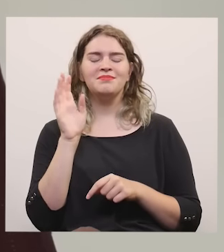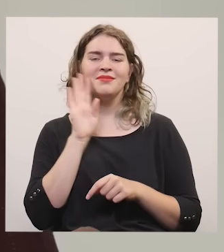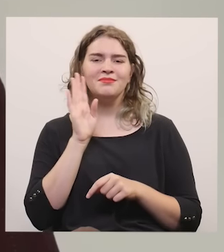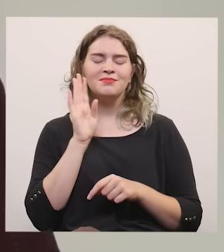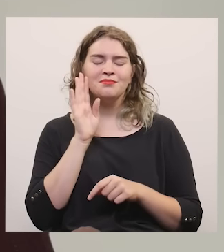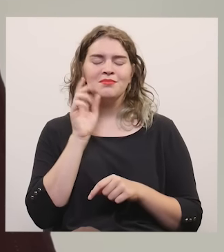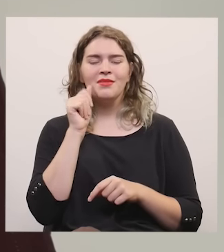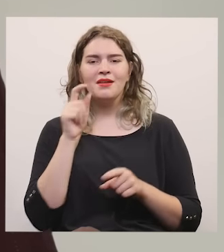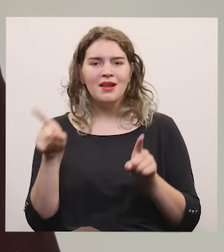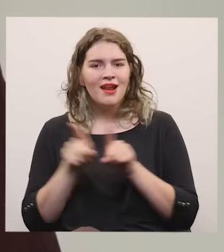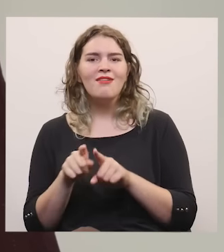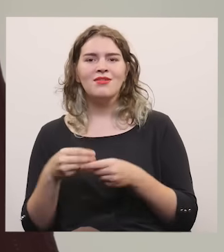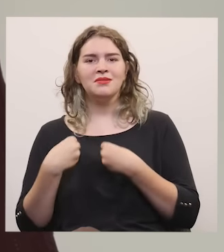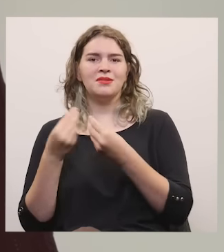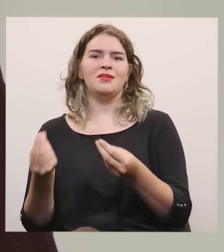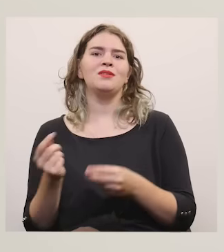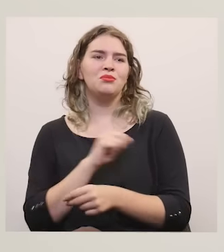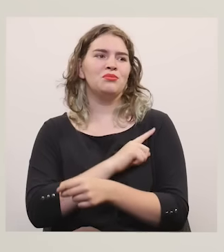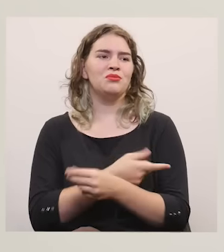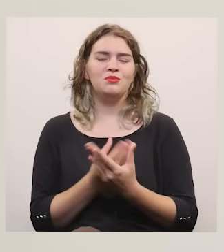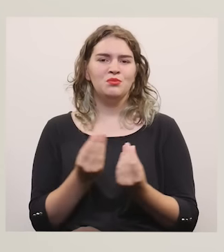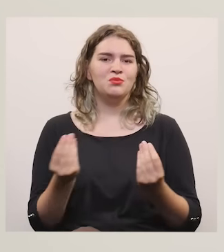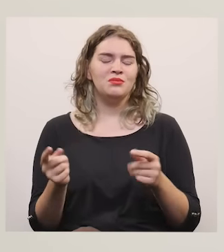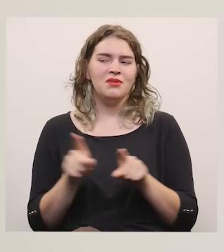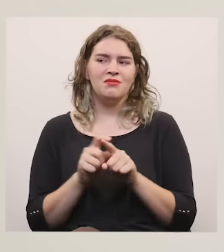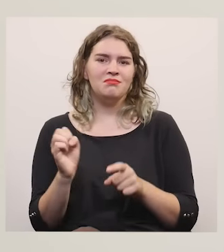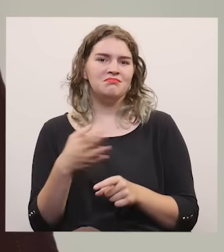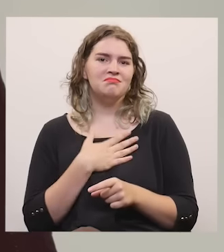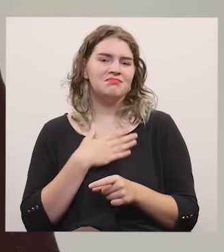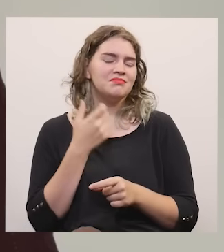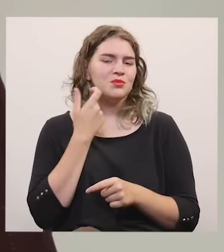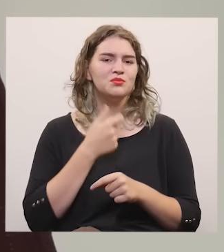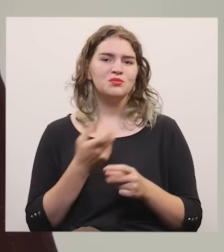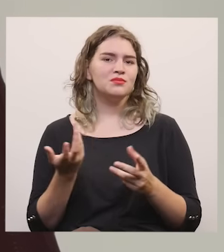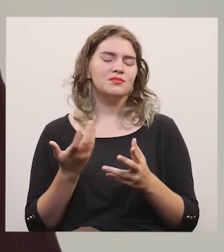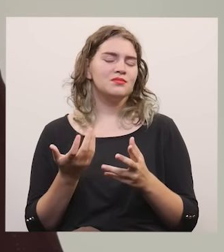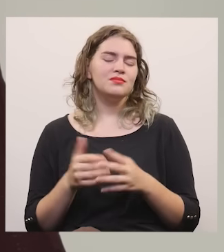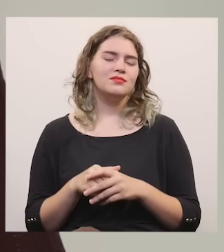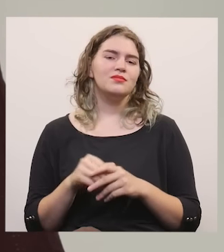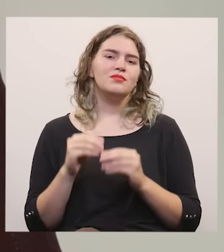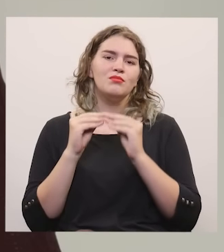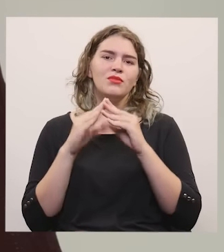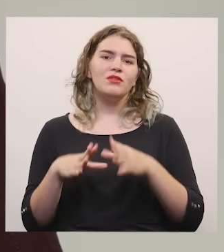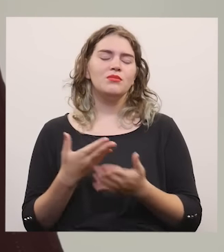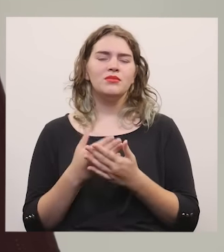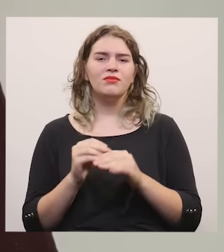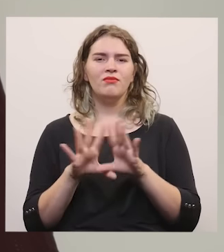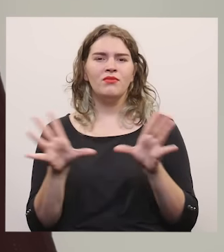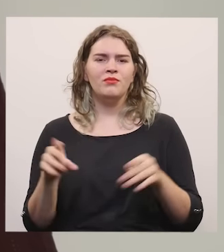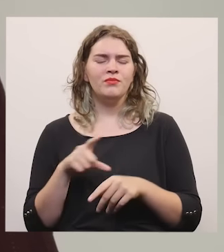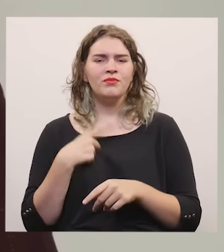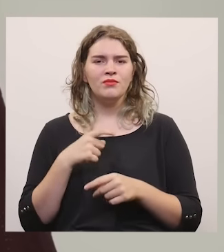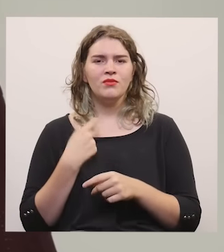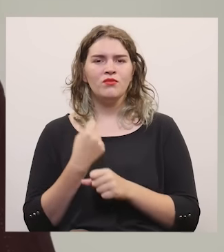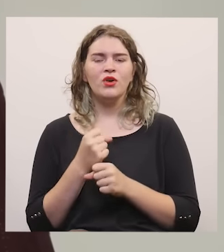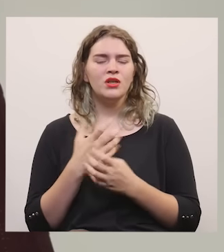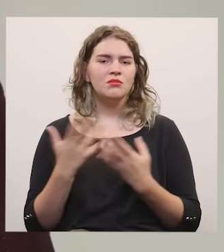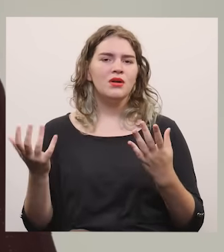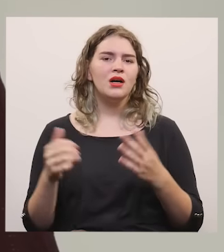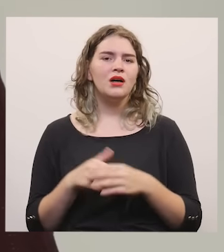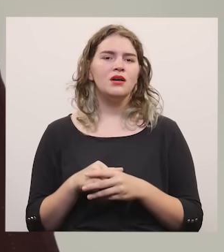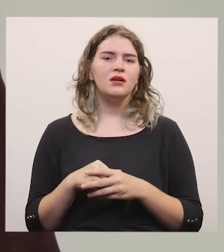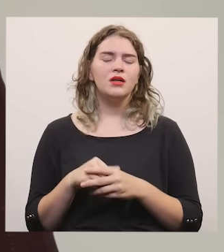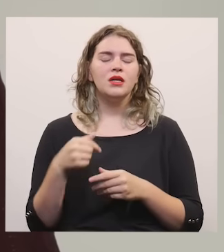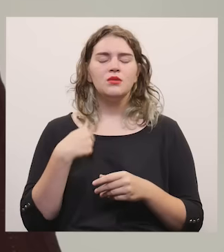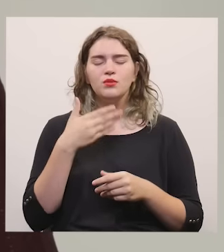lui, el ne întărește și în ziua de astăzi. Deci harul lui Dumnezeu atât de mare și binecuvântarea pentru familia noastră este atât de mare,